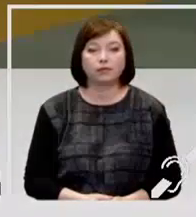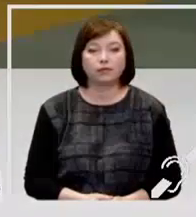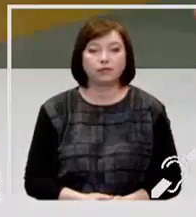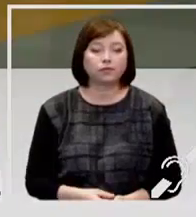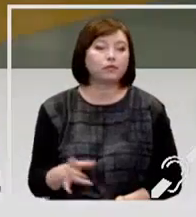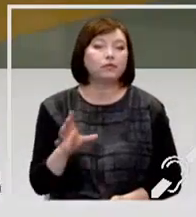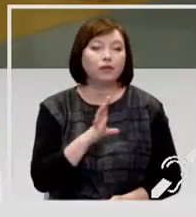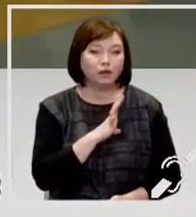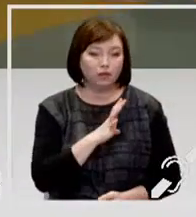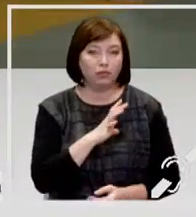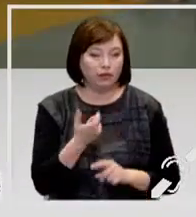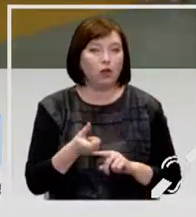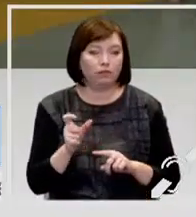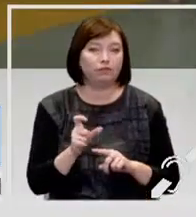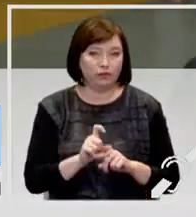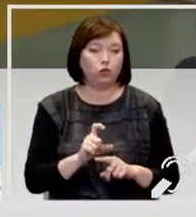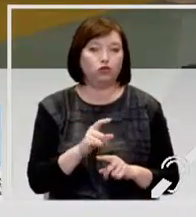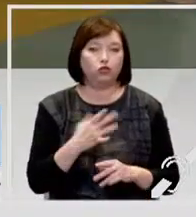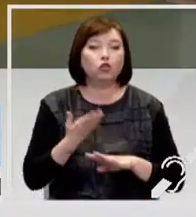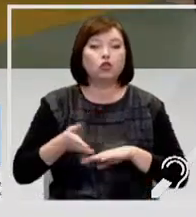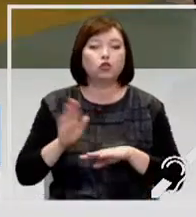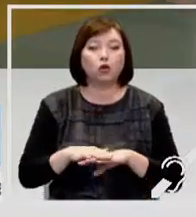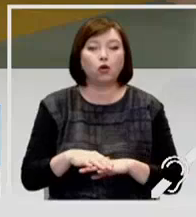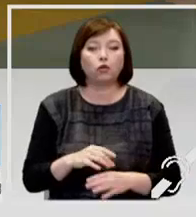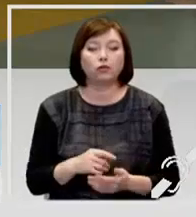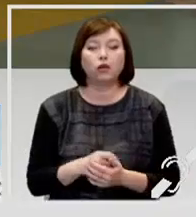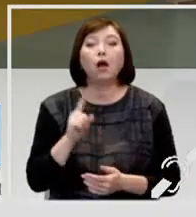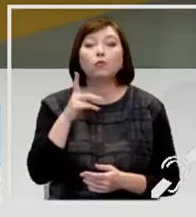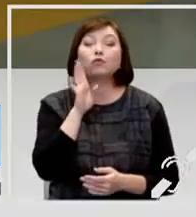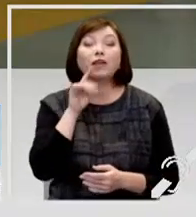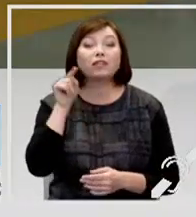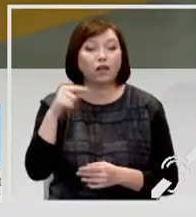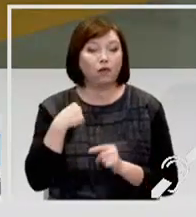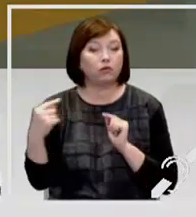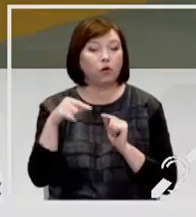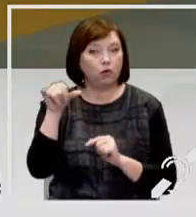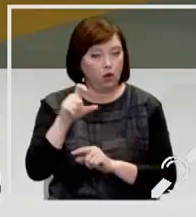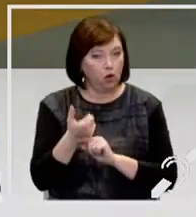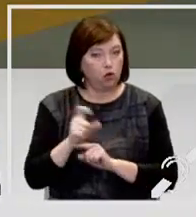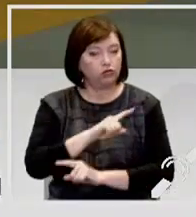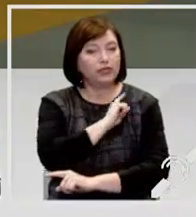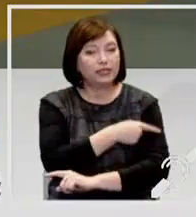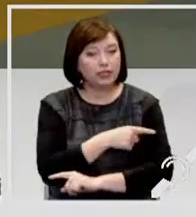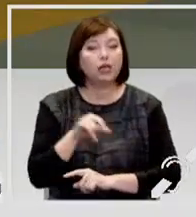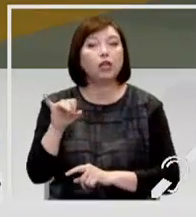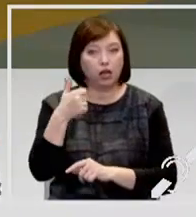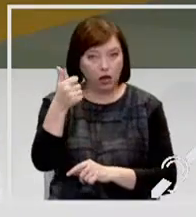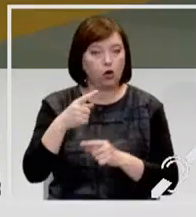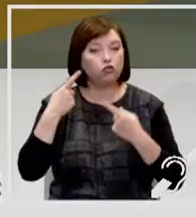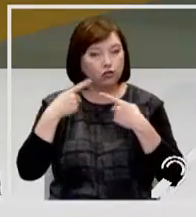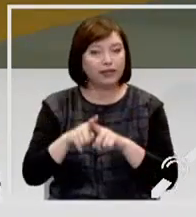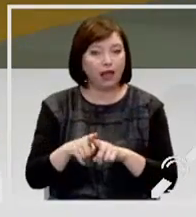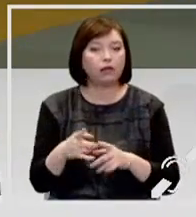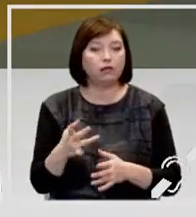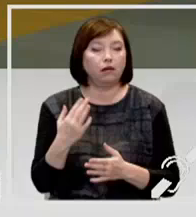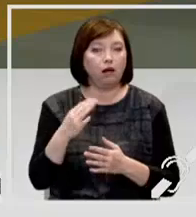A fost destul de dificil, pentru că fata cu care m-am luptat avea foarte multă forță și avea și tehnică.